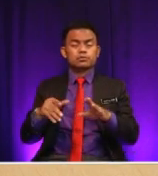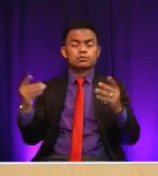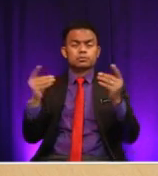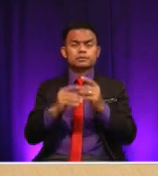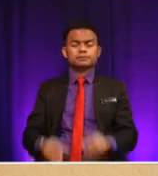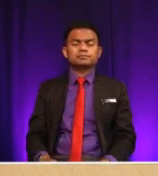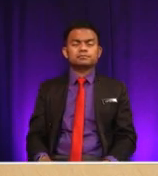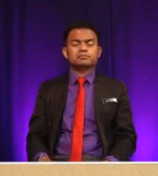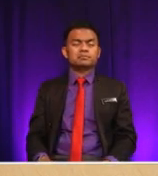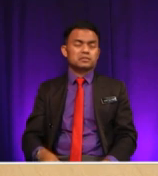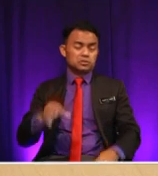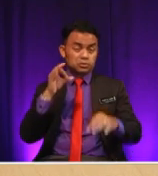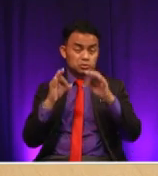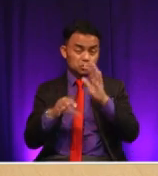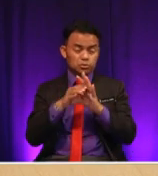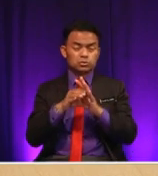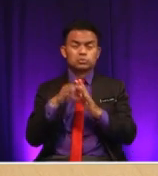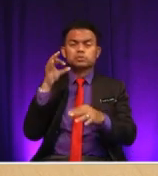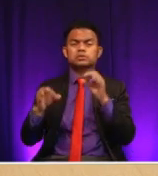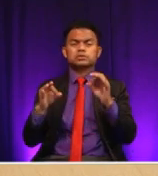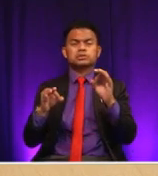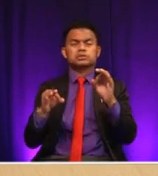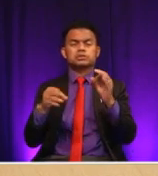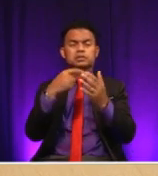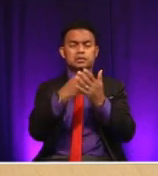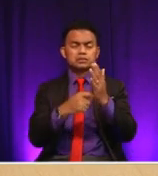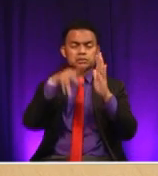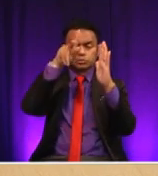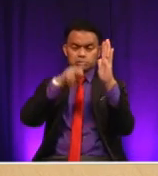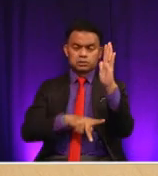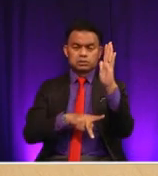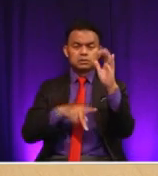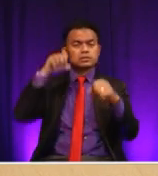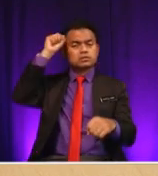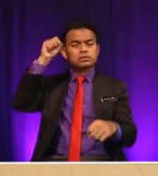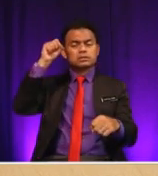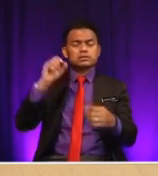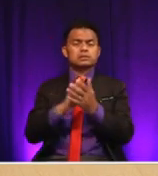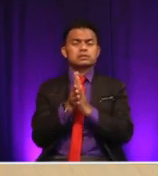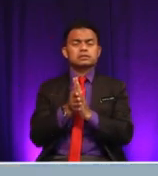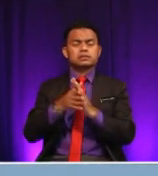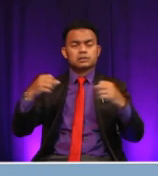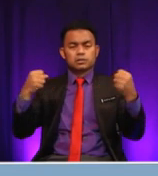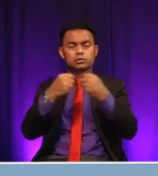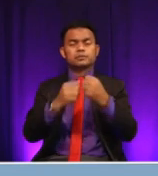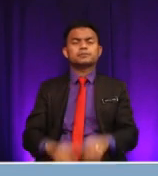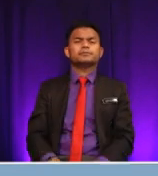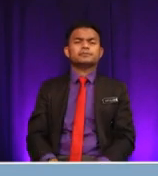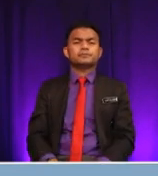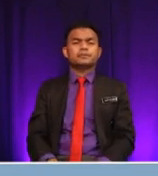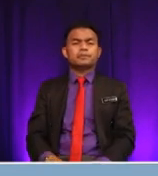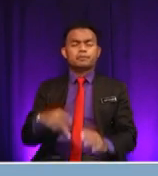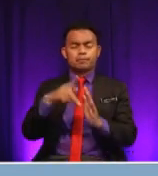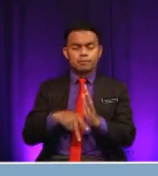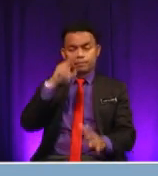oke hubungan persaudaraan akan menjadi renggang oke itu persoalan dia seterusnya persoalan